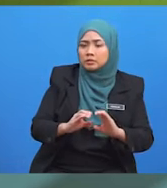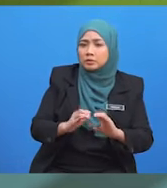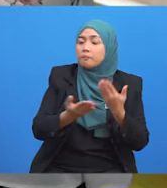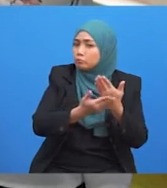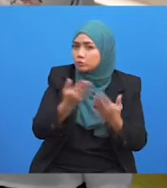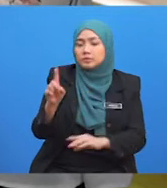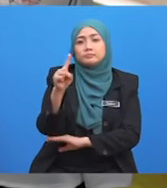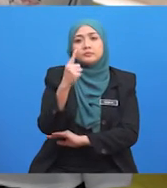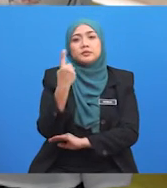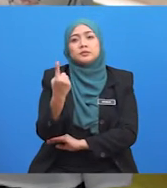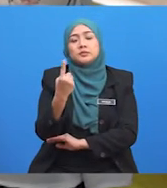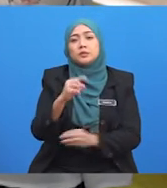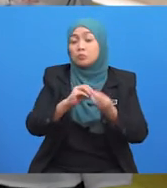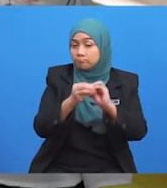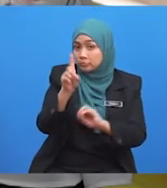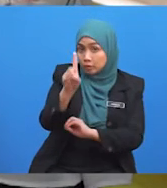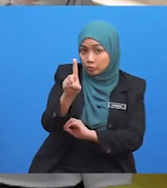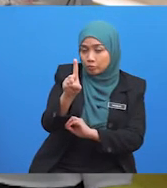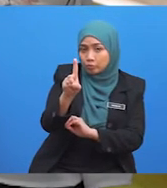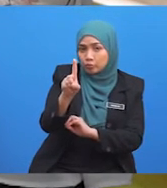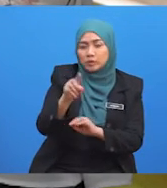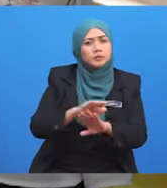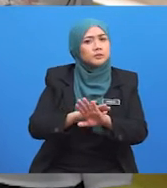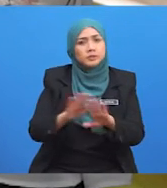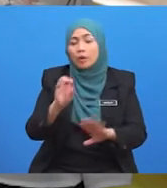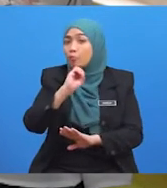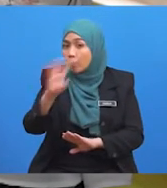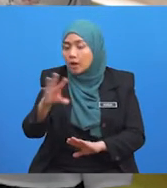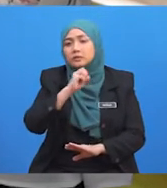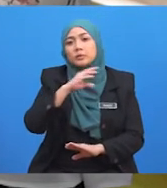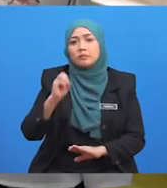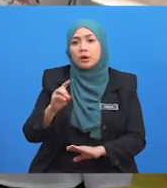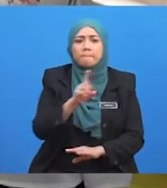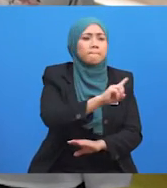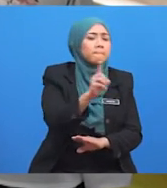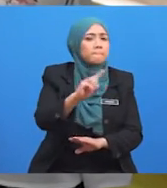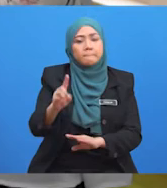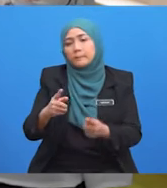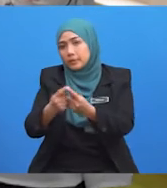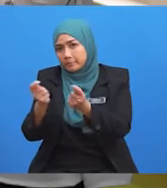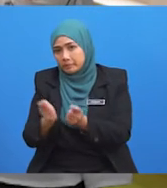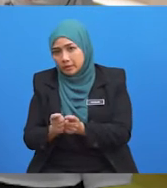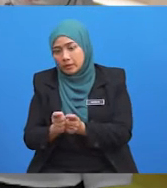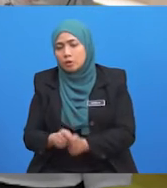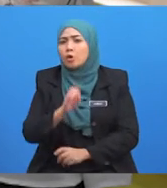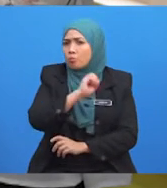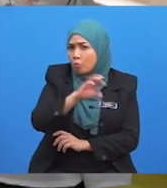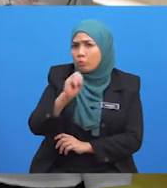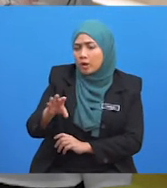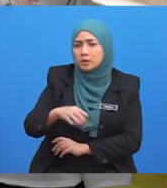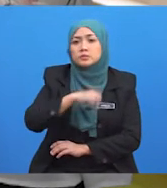saja. Cara pertama adalah tidak membuang sampah merata-rata. Pembuangan sampah